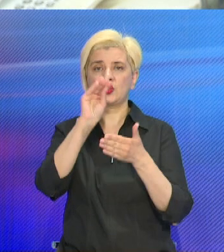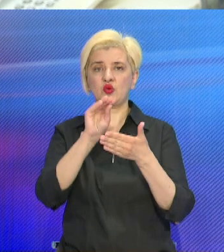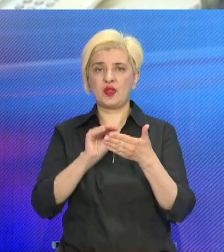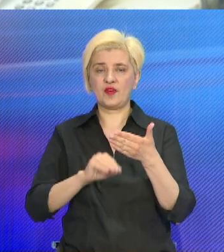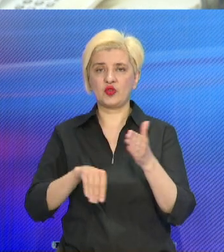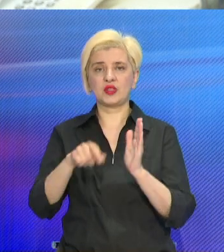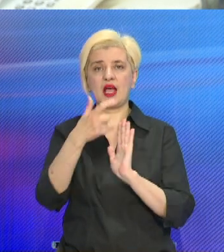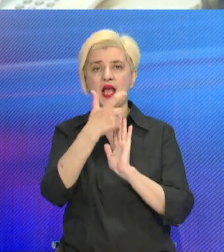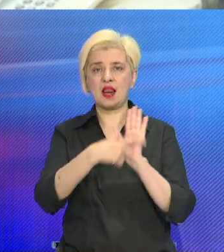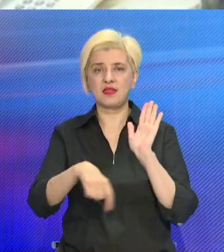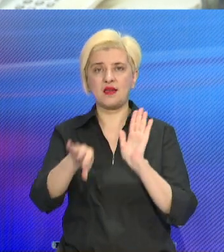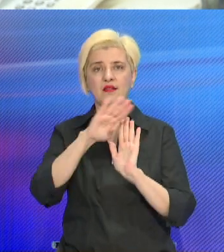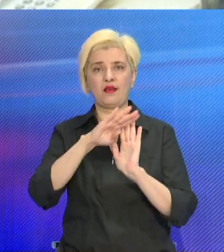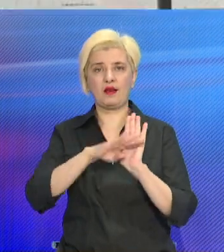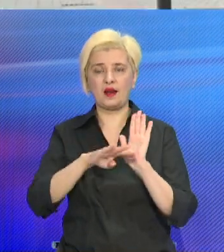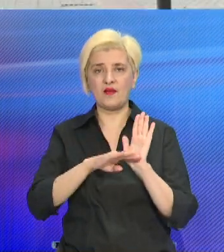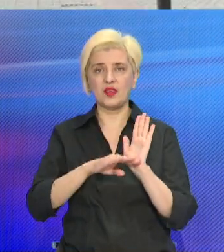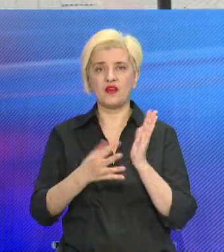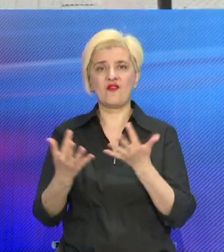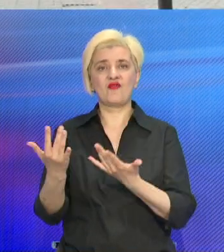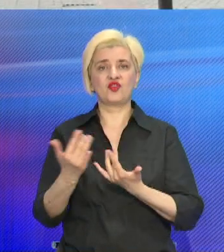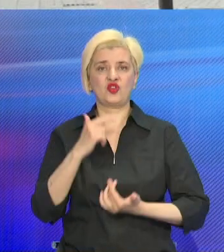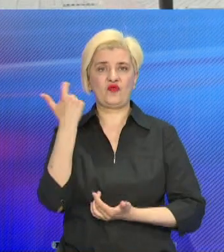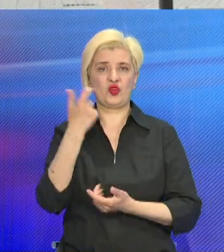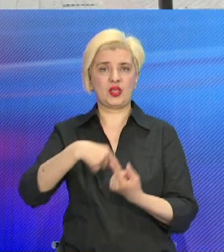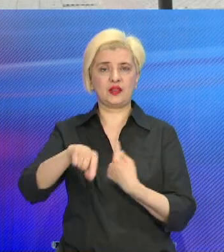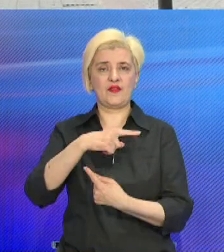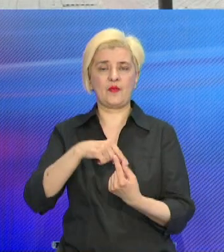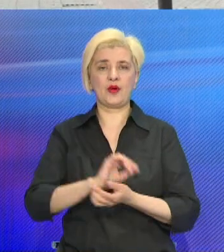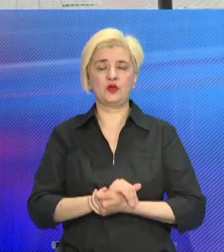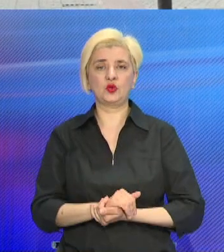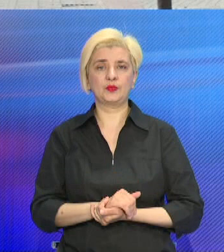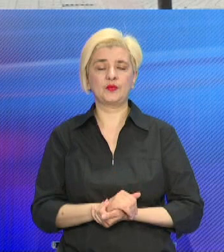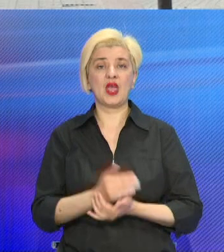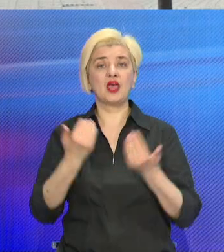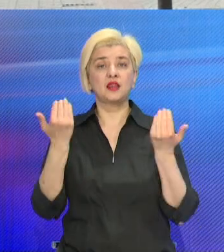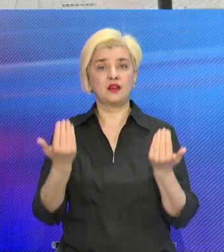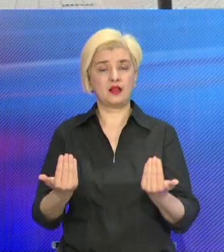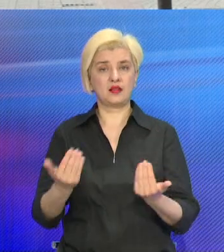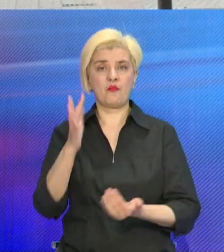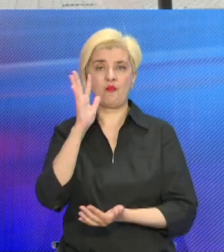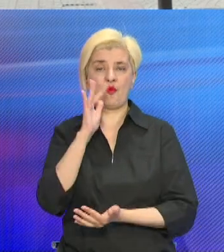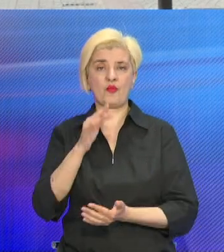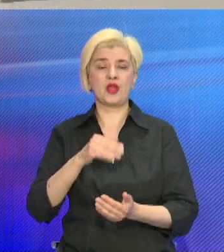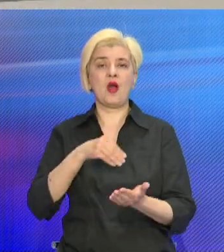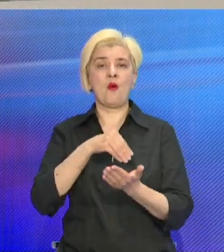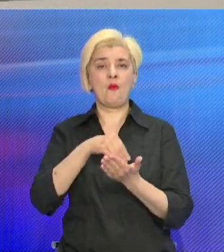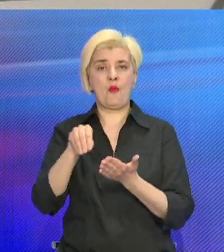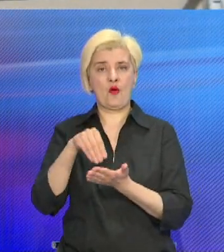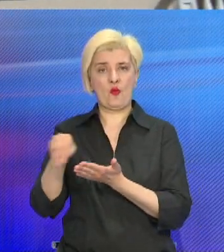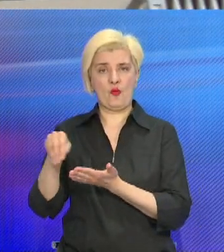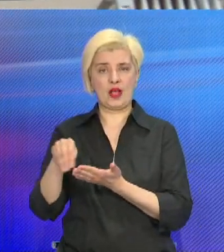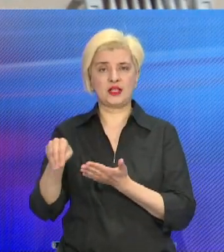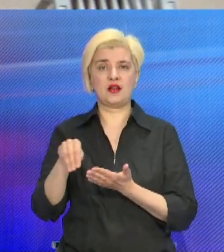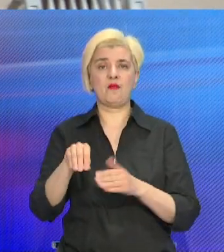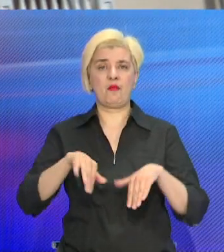календарные графики вовлечения в хозяйственный оборот. На данный момент потенциальным покупникам у регионе пропонуют